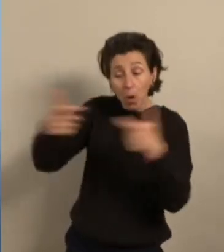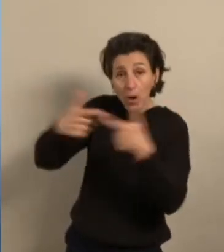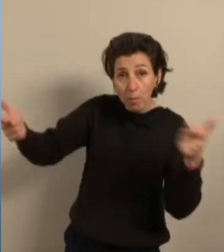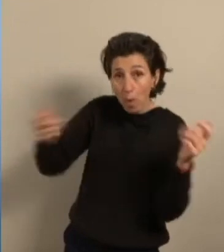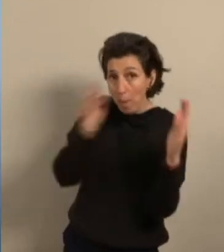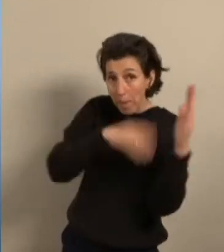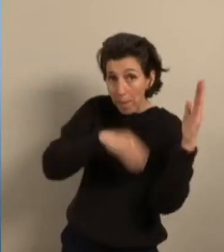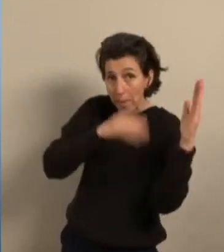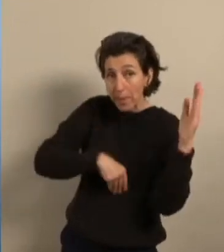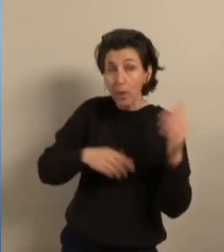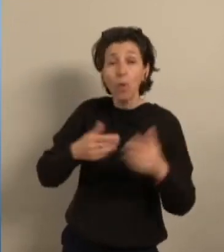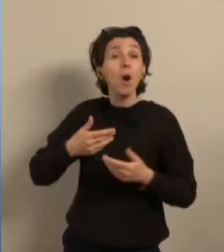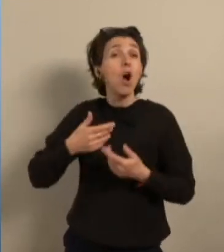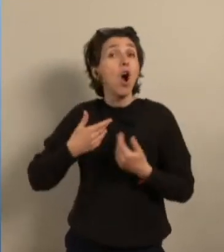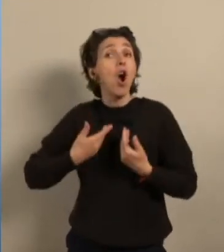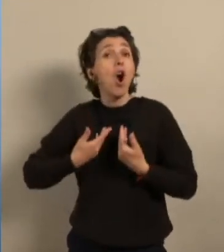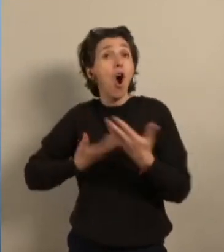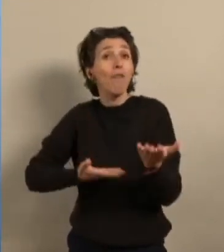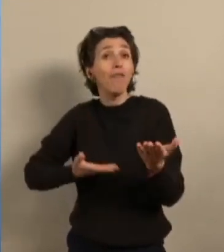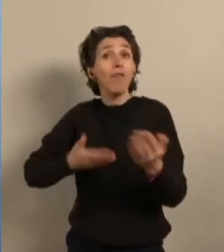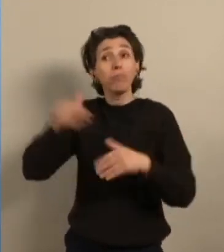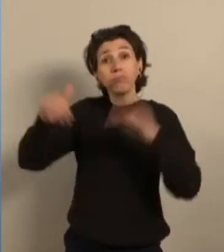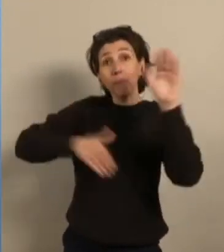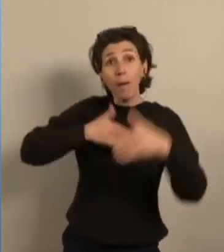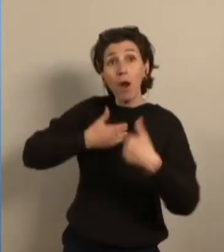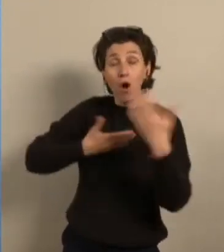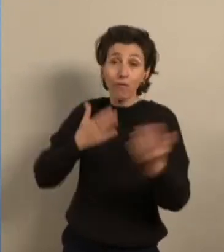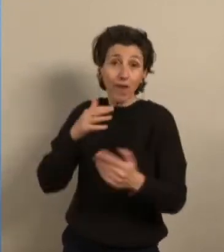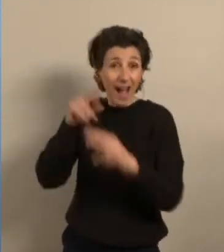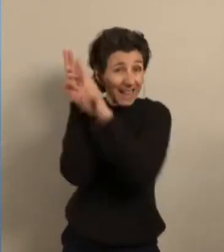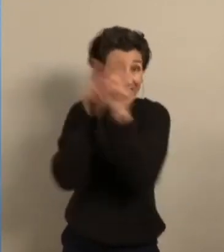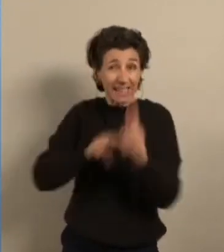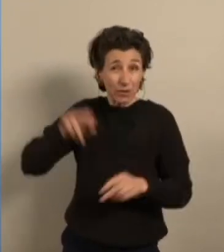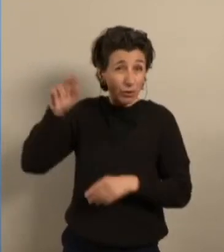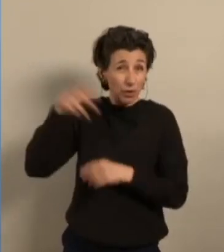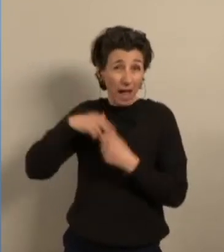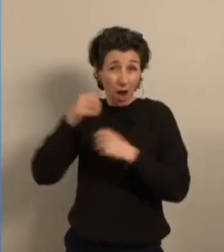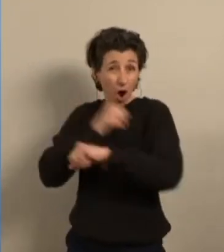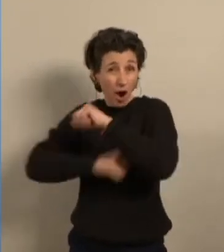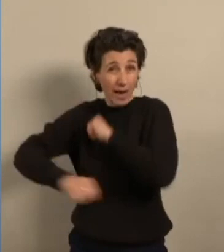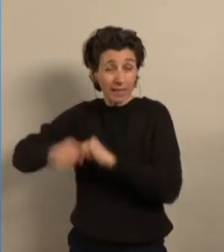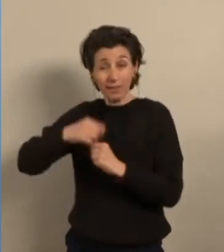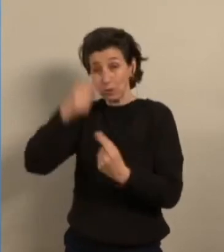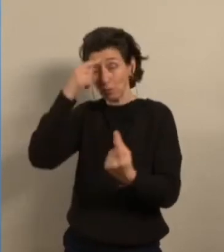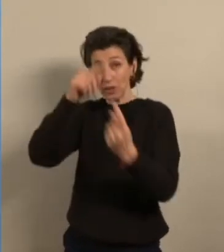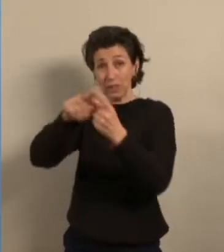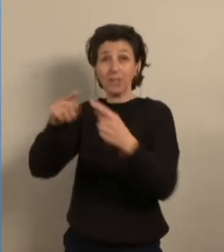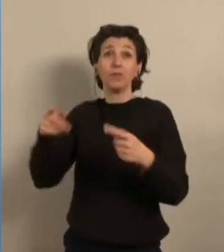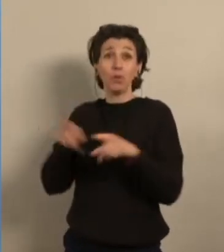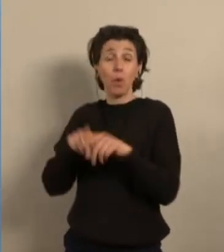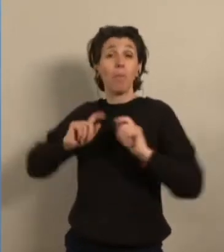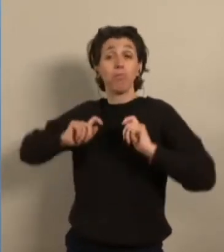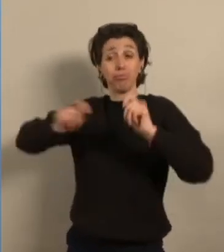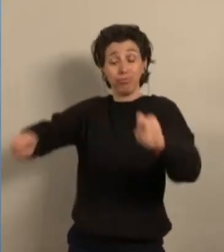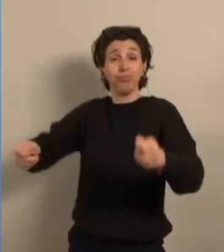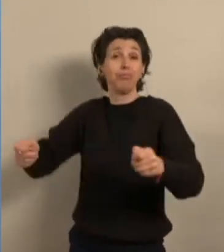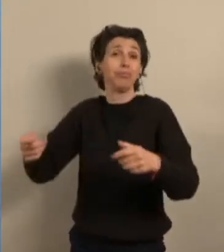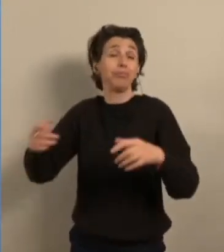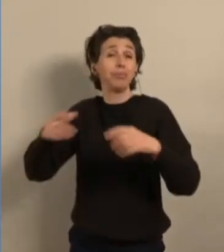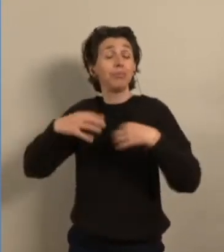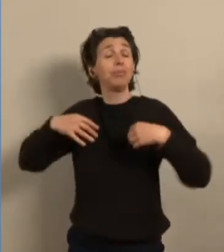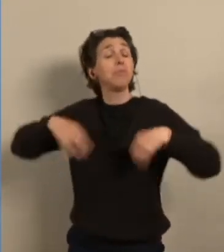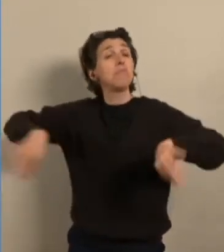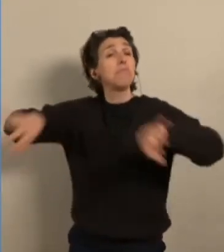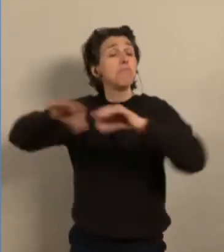appel d'offres international pour proposer une délégation de service public du Palais des Sports. Cette procédure soulagera la